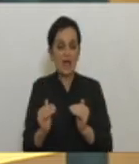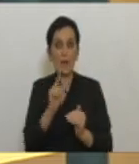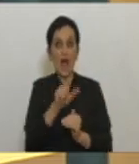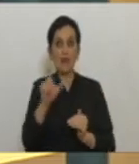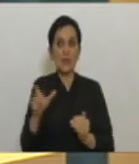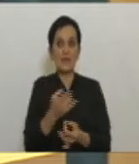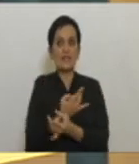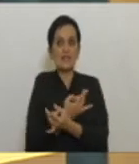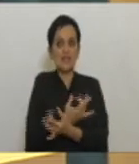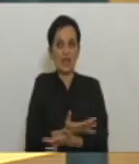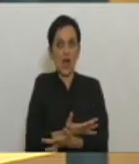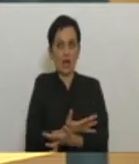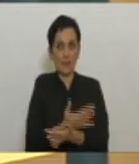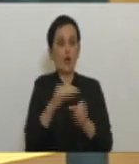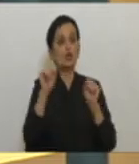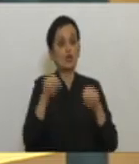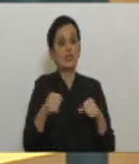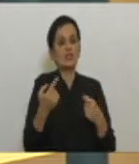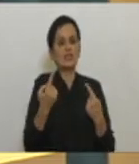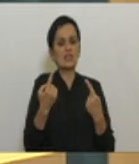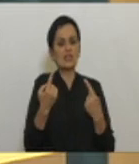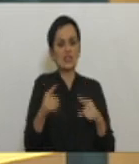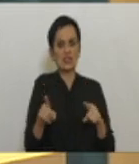სიღარიბეში შეიძლება სხვანაირად უფრო კარგად